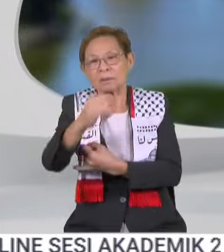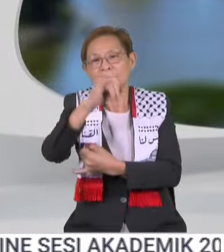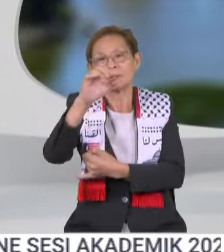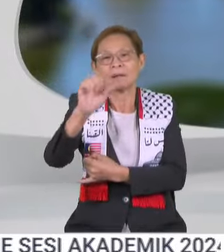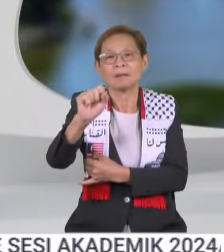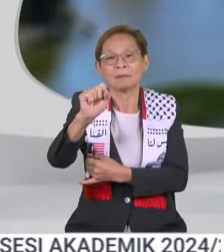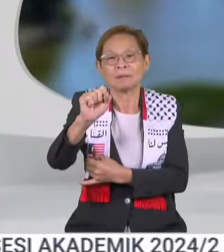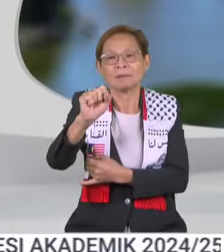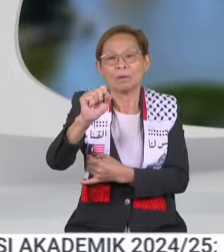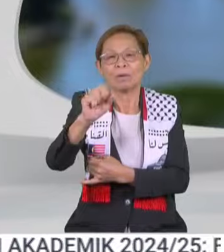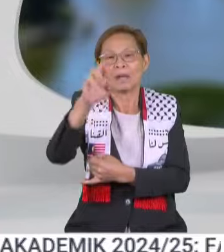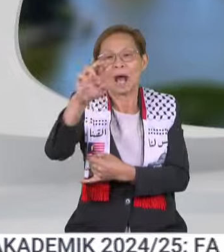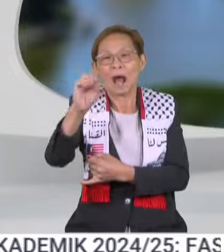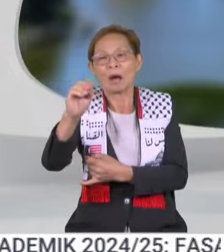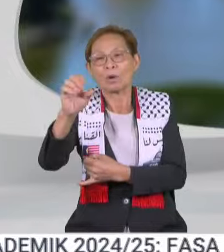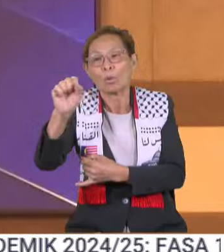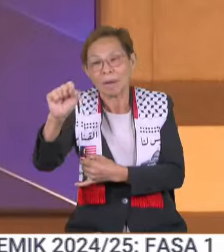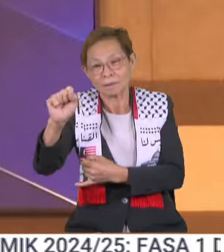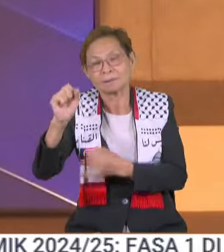Pendaftaran Pertubuhan Malaysia.